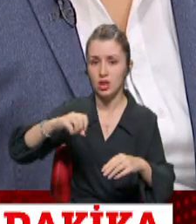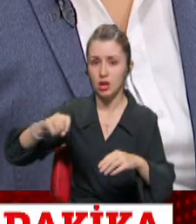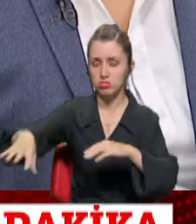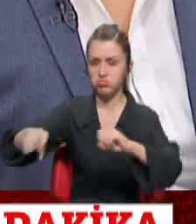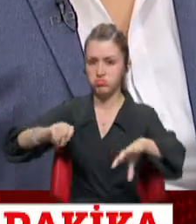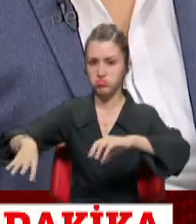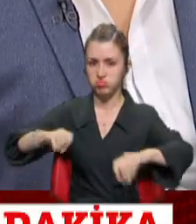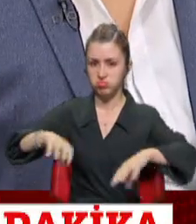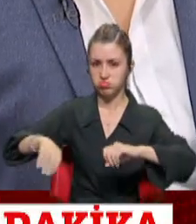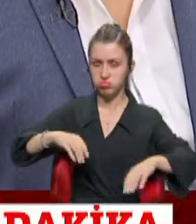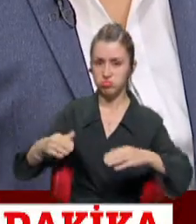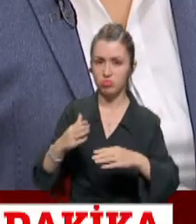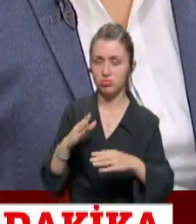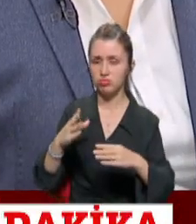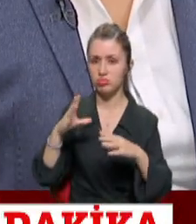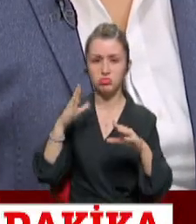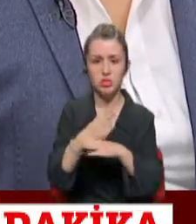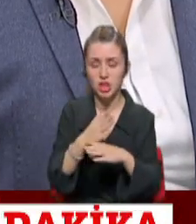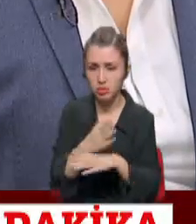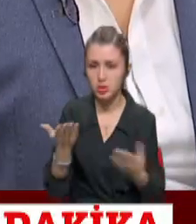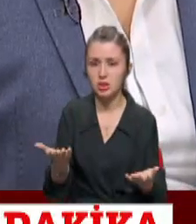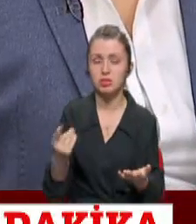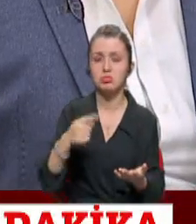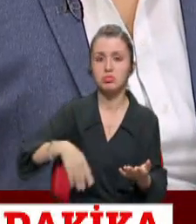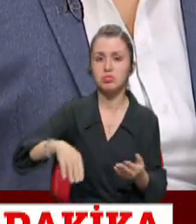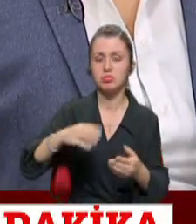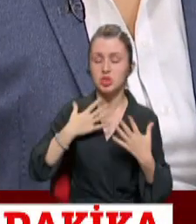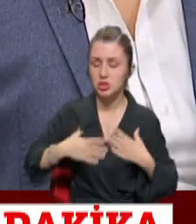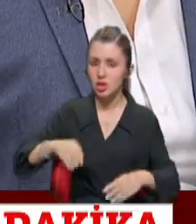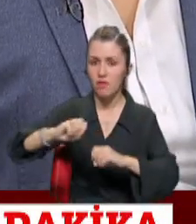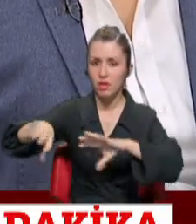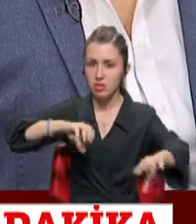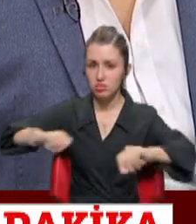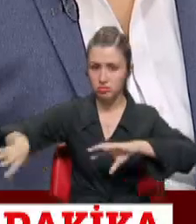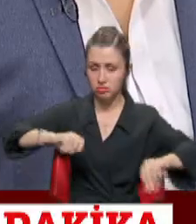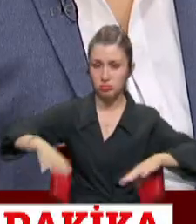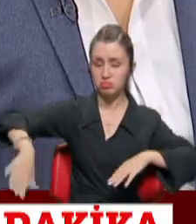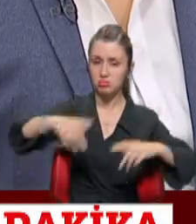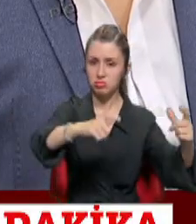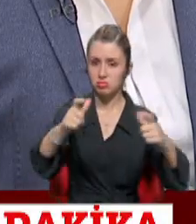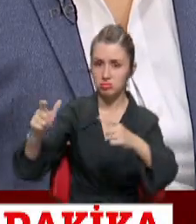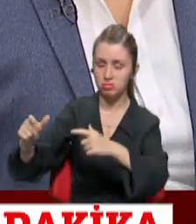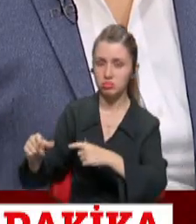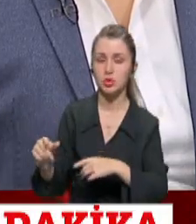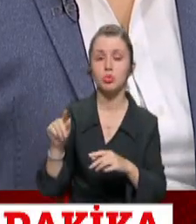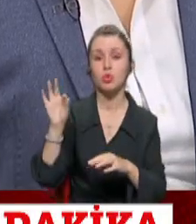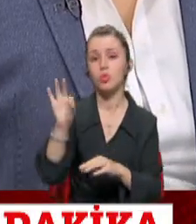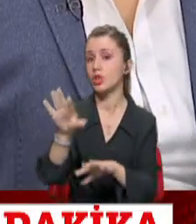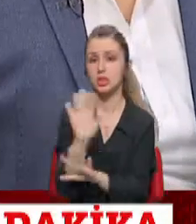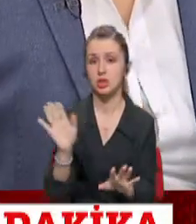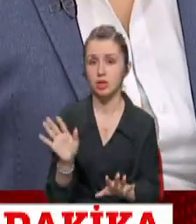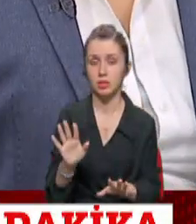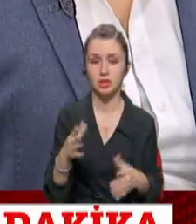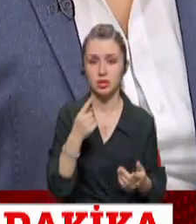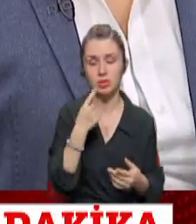yüzlerce çürüyen ekmekler, bayatlayan ekmekler, ortaya saçılan kıyafetler... Bunlar da ulaştırılamadı ve diyorsunuz